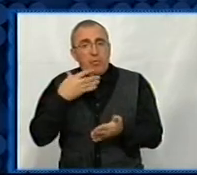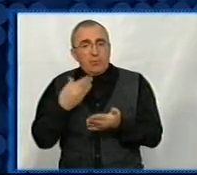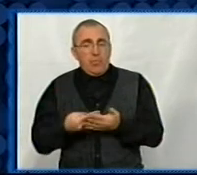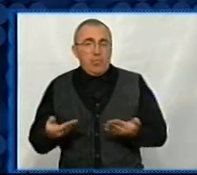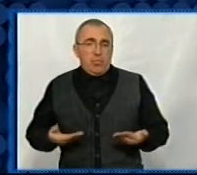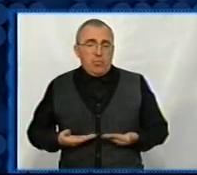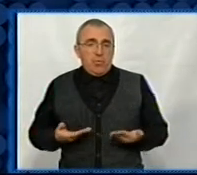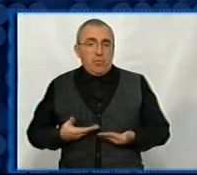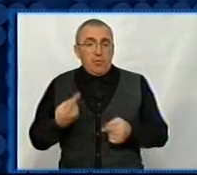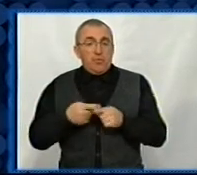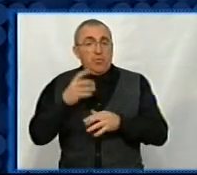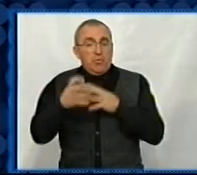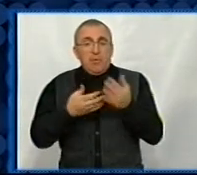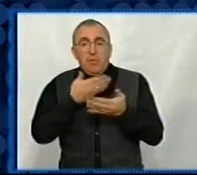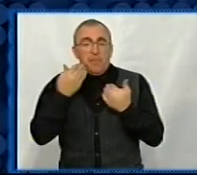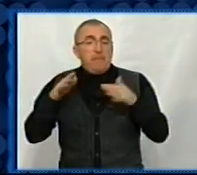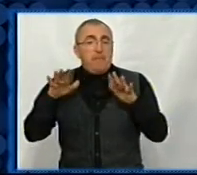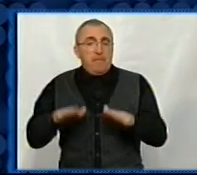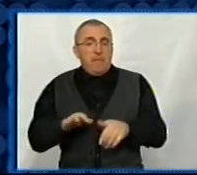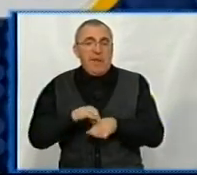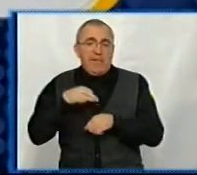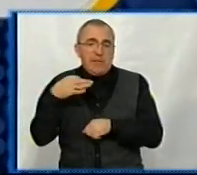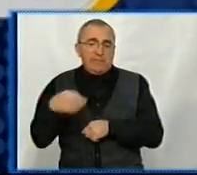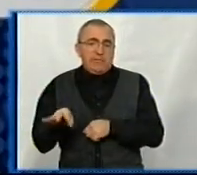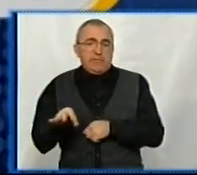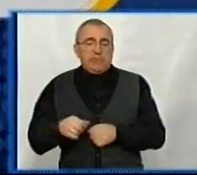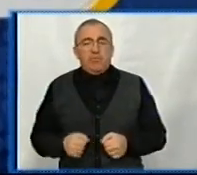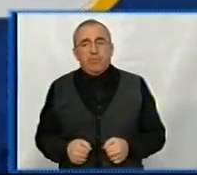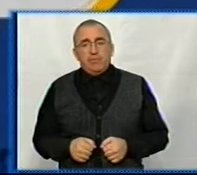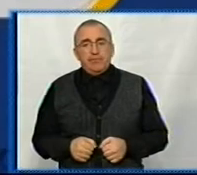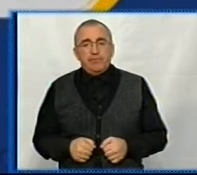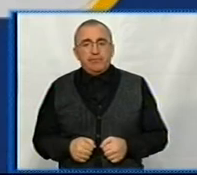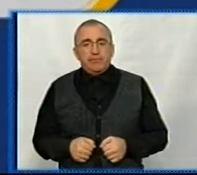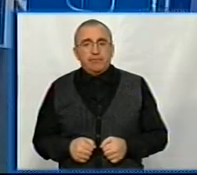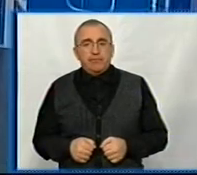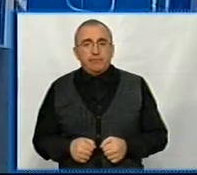житті, адже в цьому світі немає місця насильству.